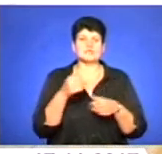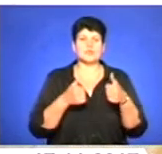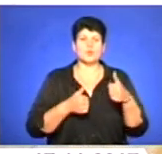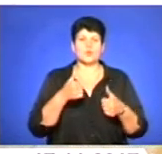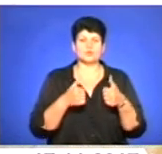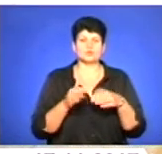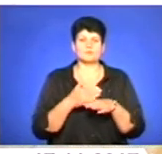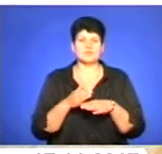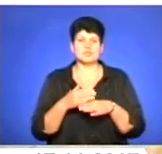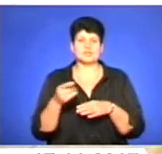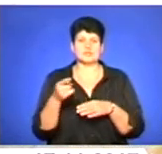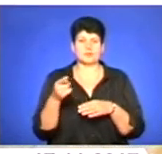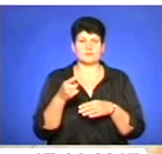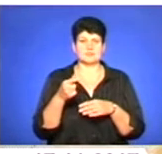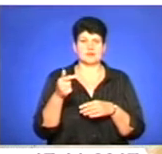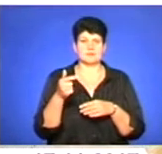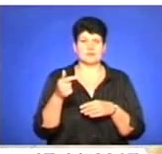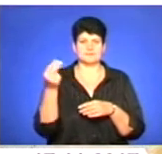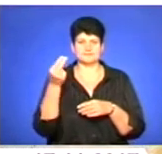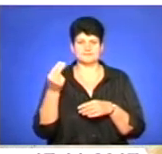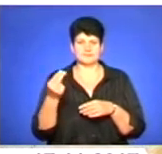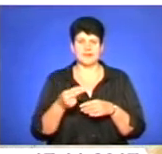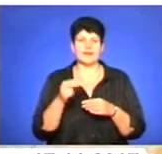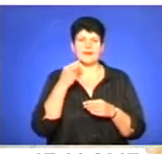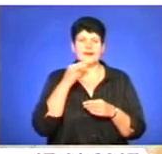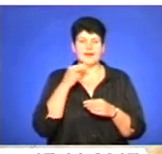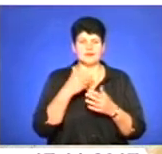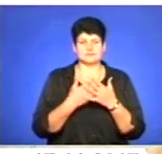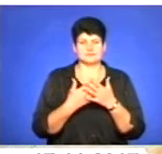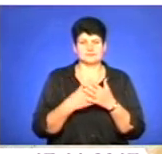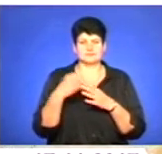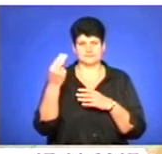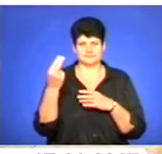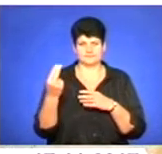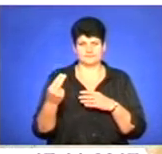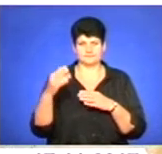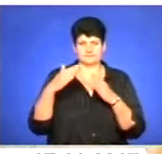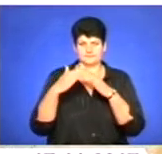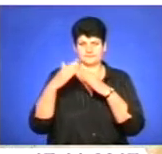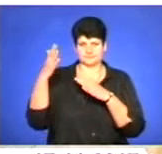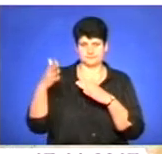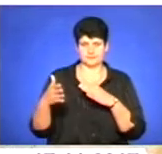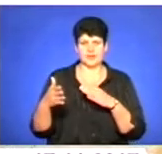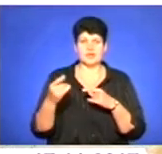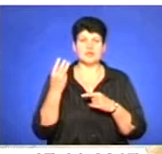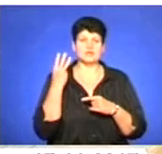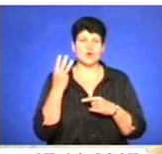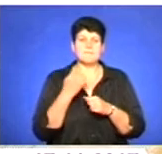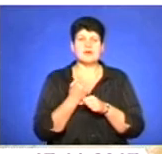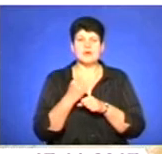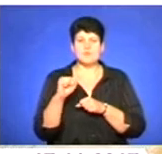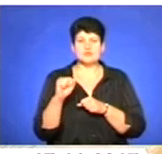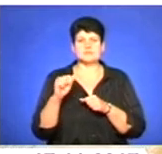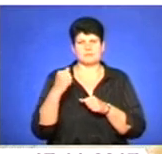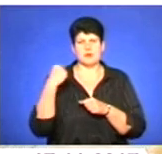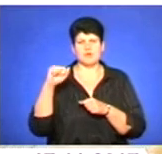між тернопільськими графітистами на найкращий ескіз графіті і трьох переможців виділити їм